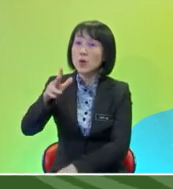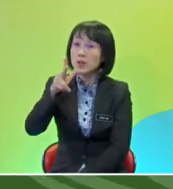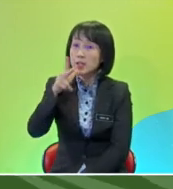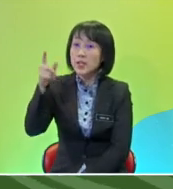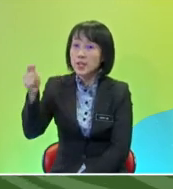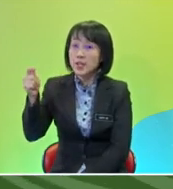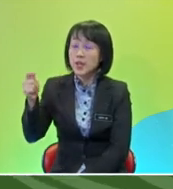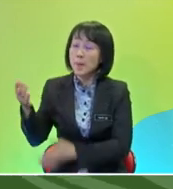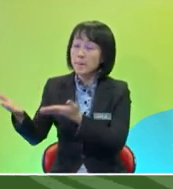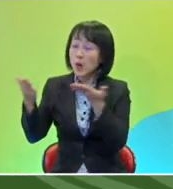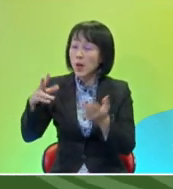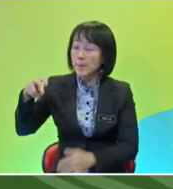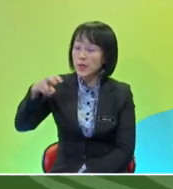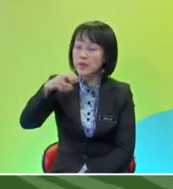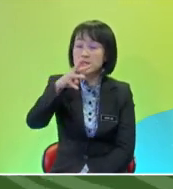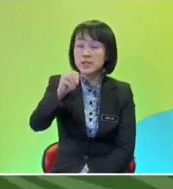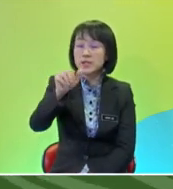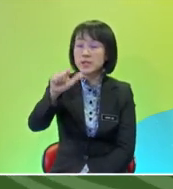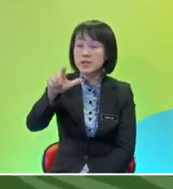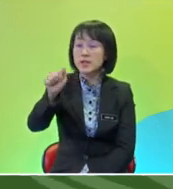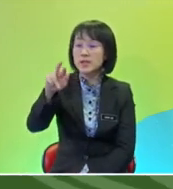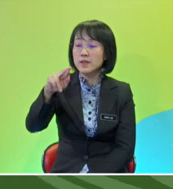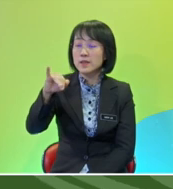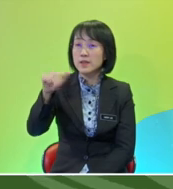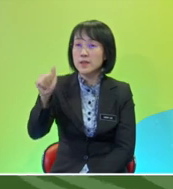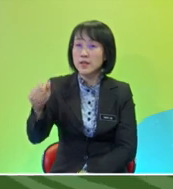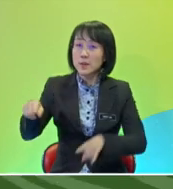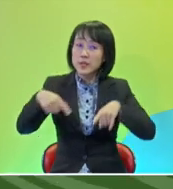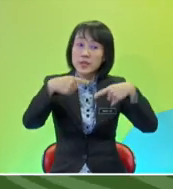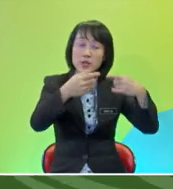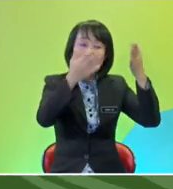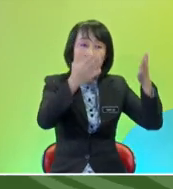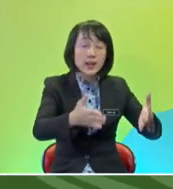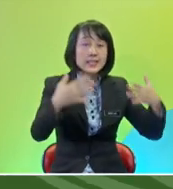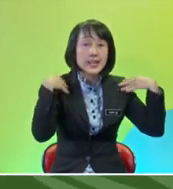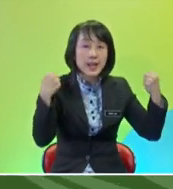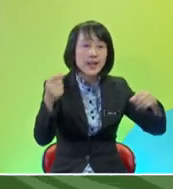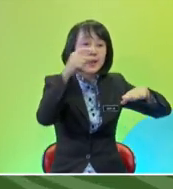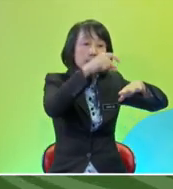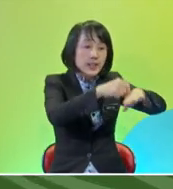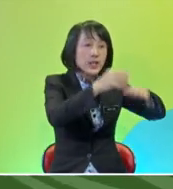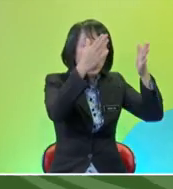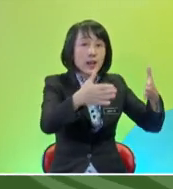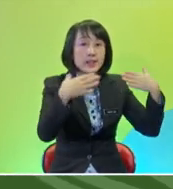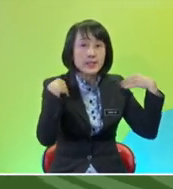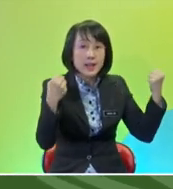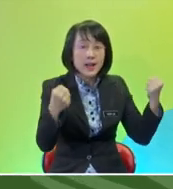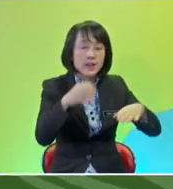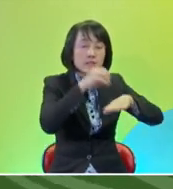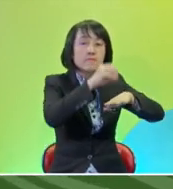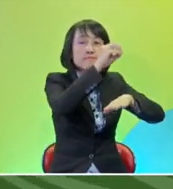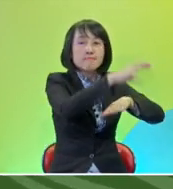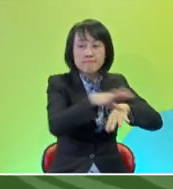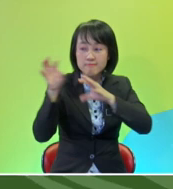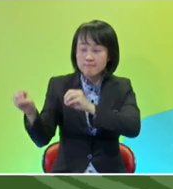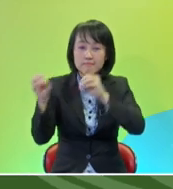parasit malaria tu pergi ke orang sihat. Apabila dia menggigit orang yang sihat, kemudian menjangkiti orang